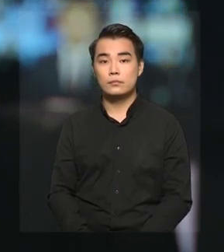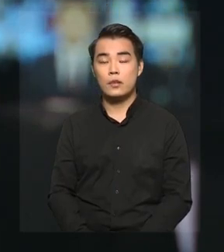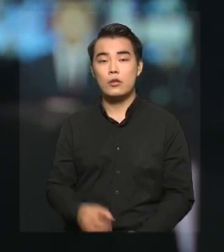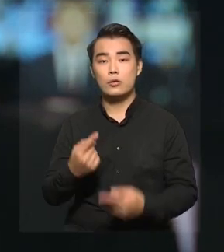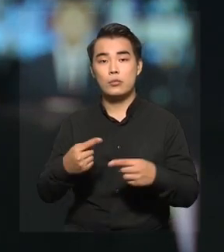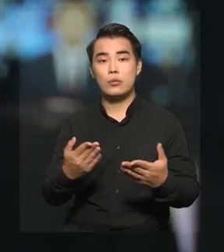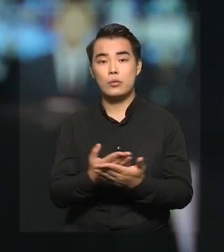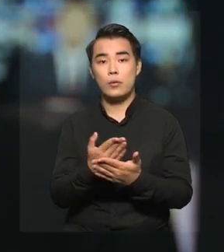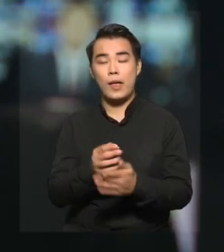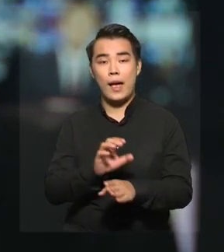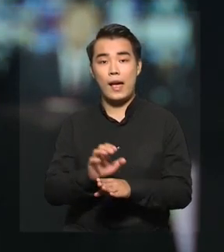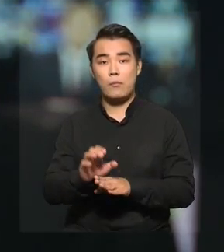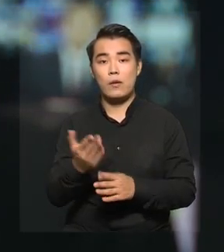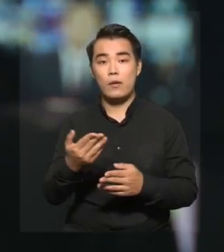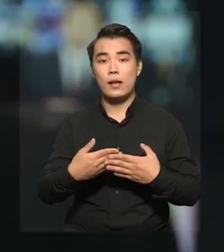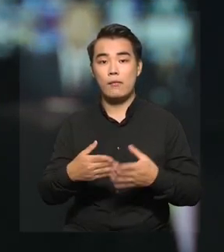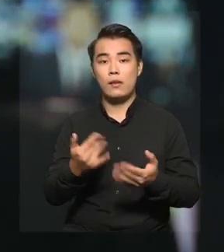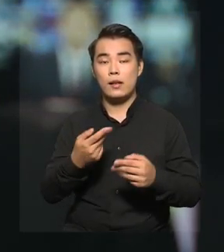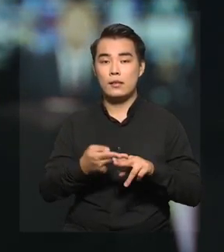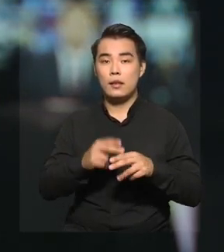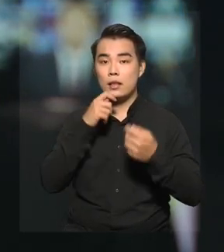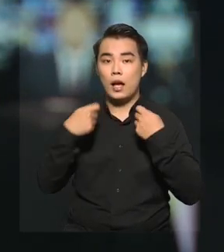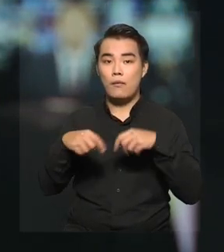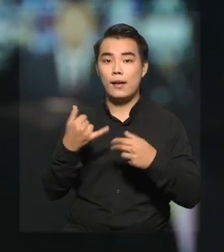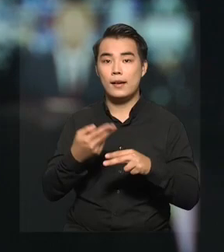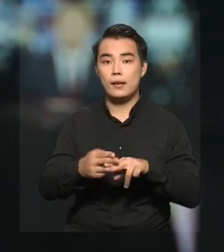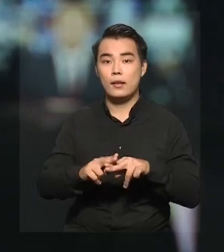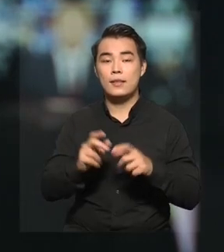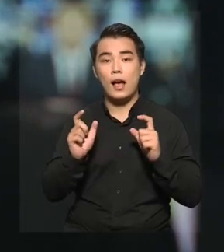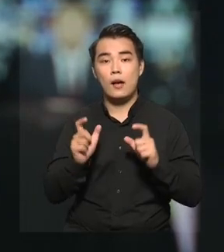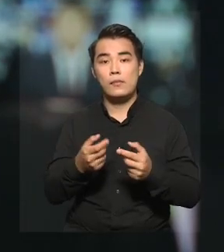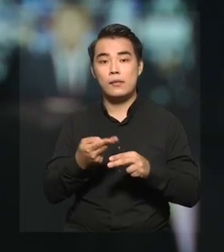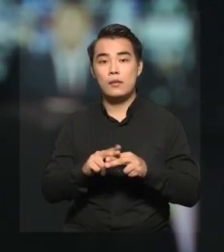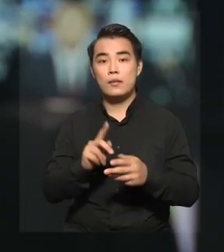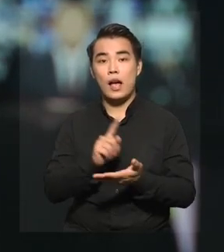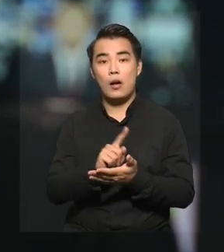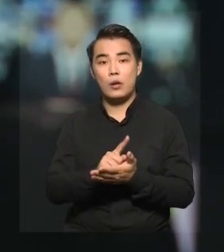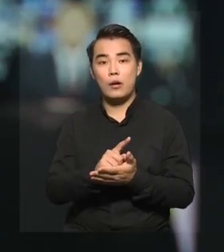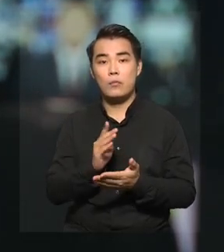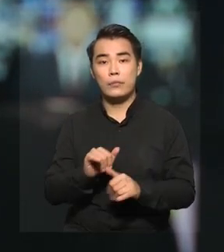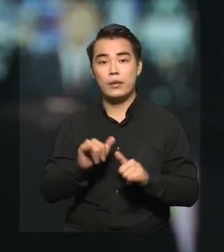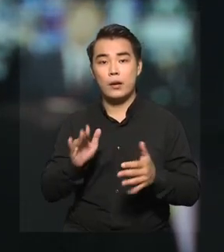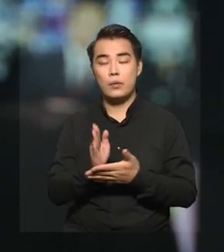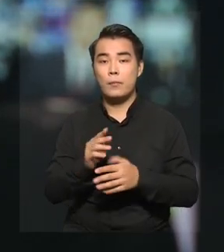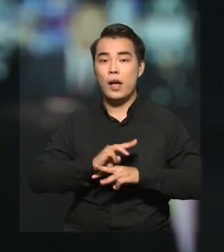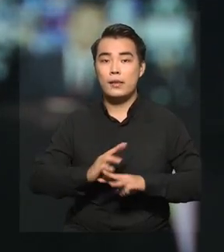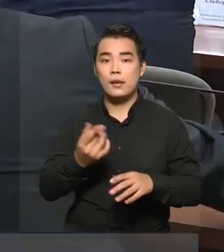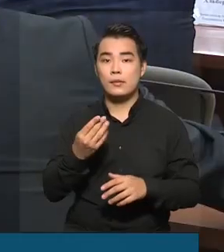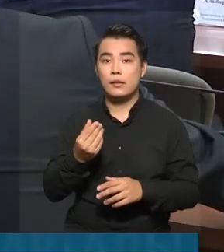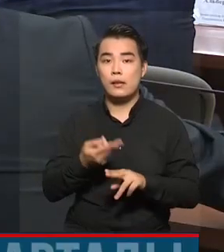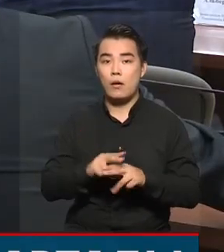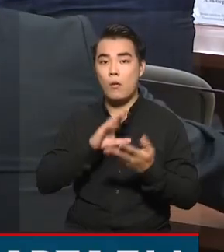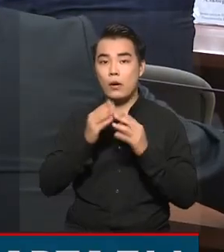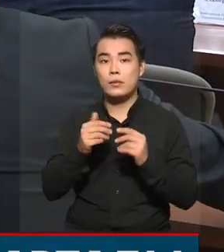Özge akbarat, экспортқа шығарылатын тауарларға салынатын салық көлемі артуы мүмкін. Мәжілістің қаржы комитеті бүгін